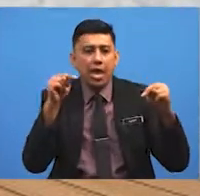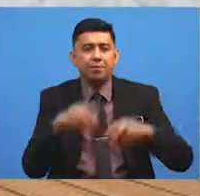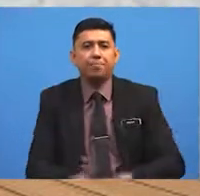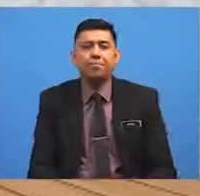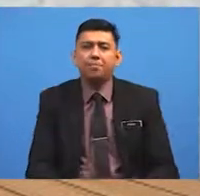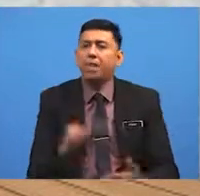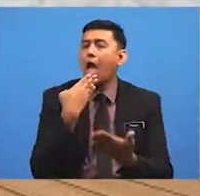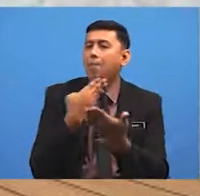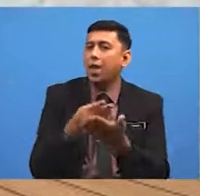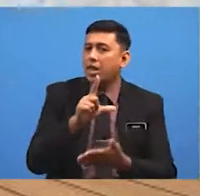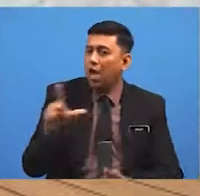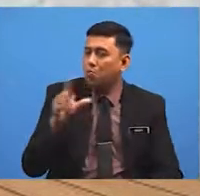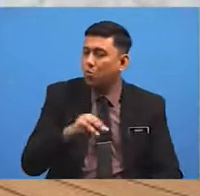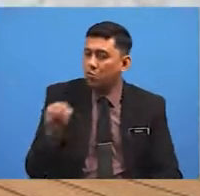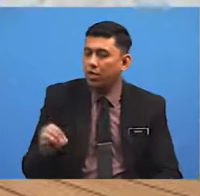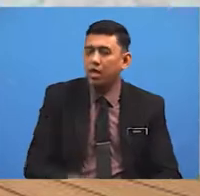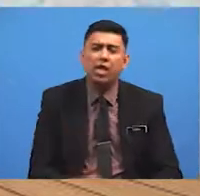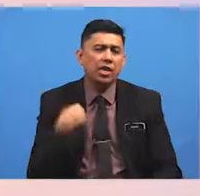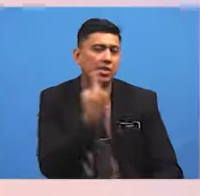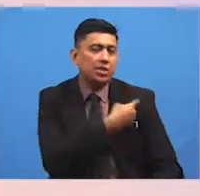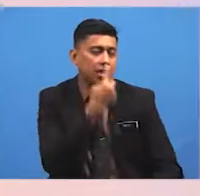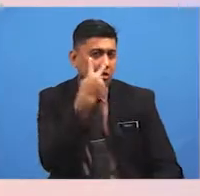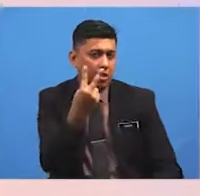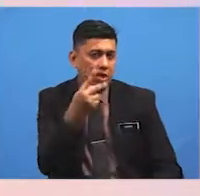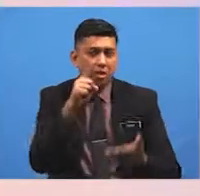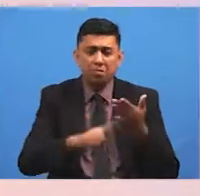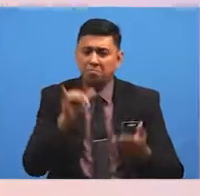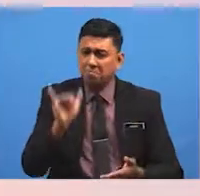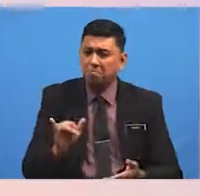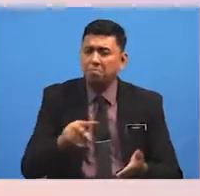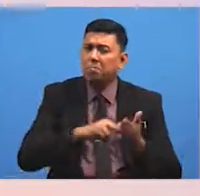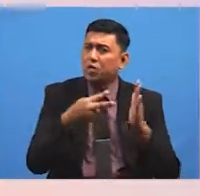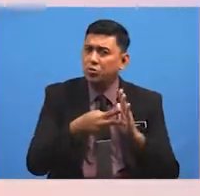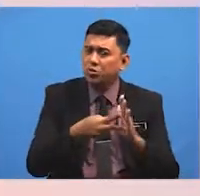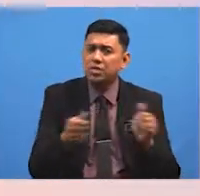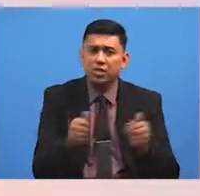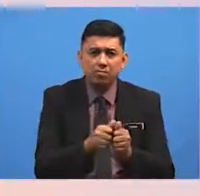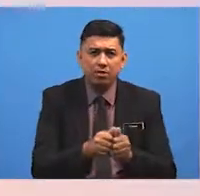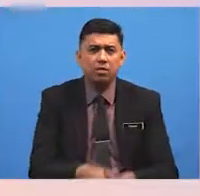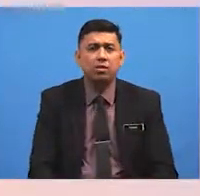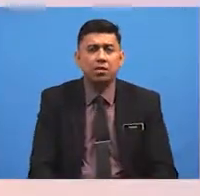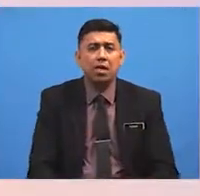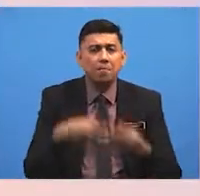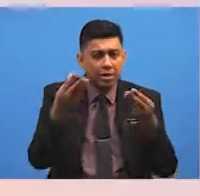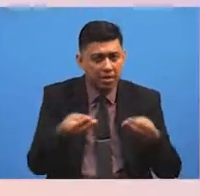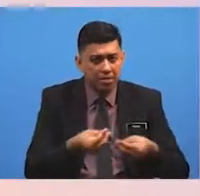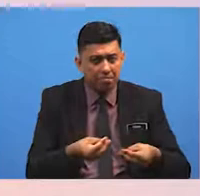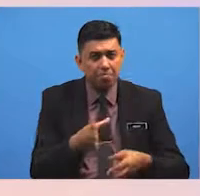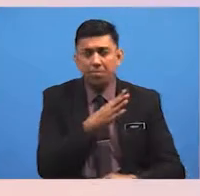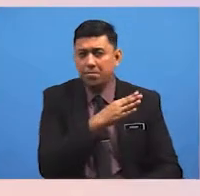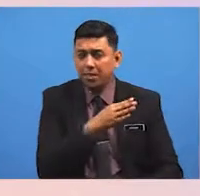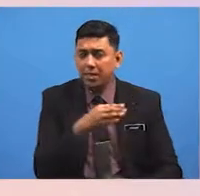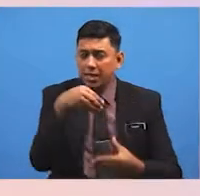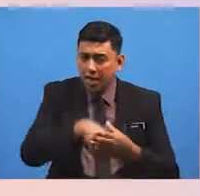baiklah murid-murid kita lihat apakah yang dimaksudkan dengan penerimaan dalam